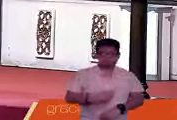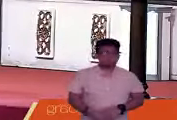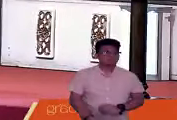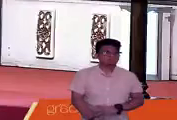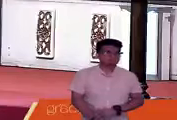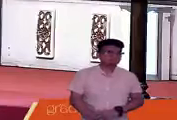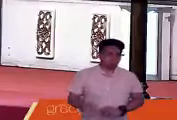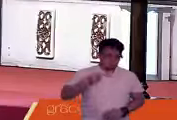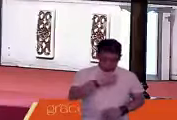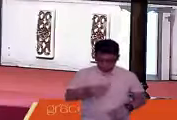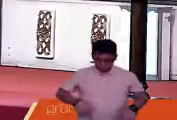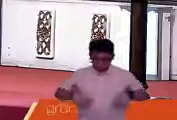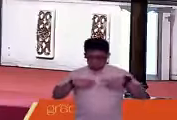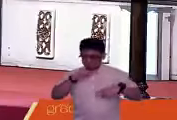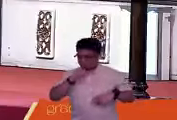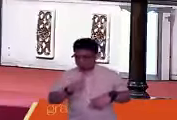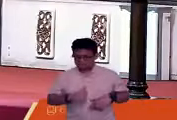pinaakay.